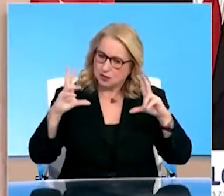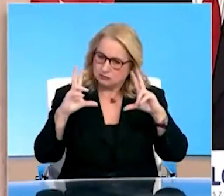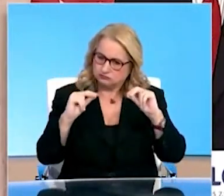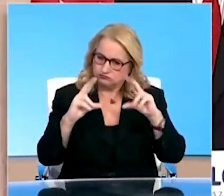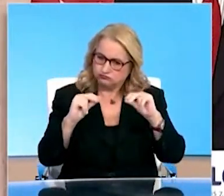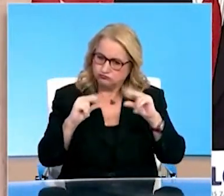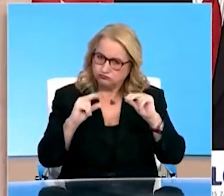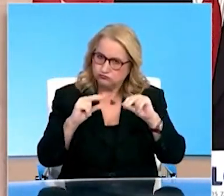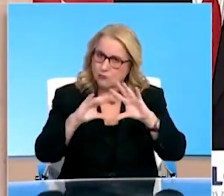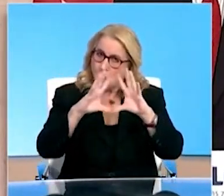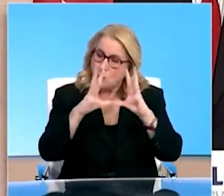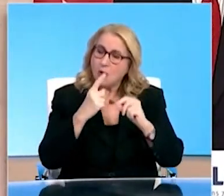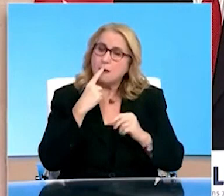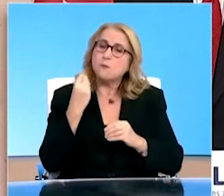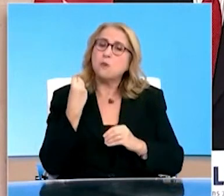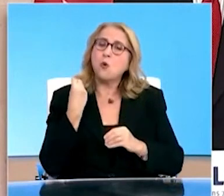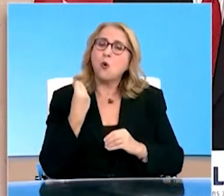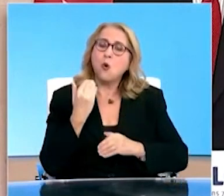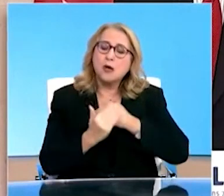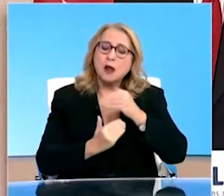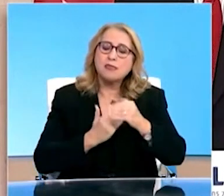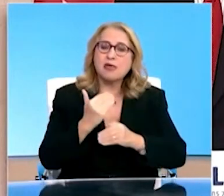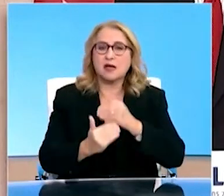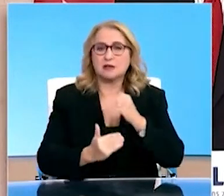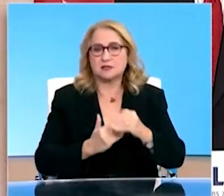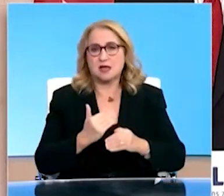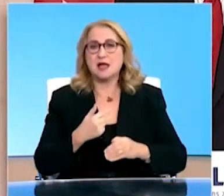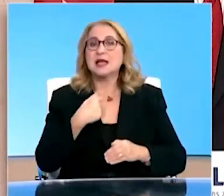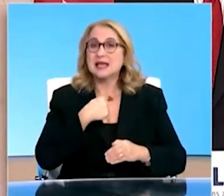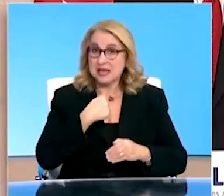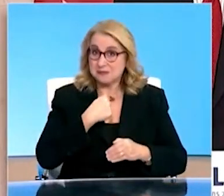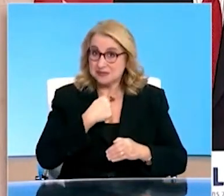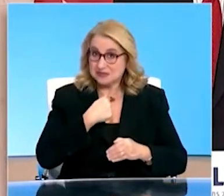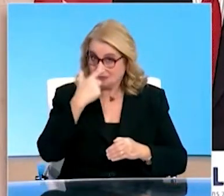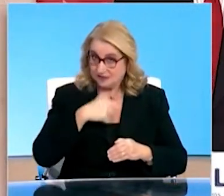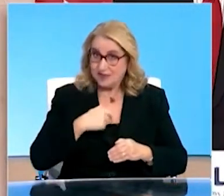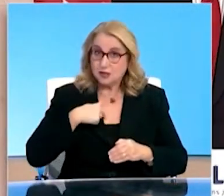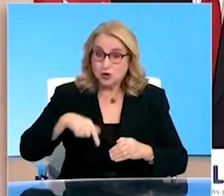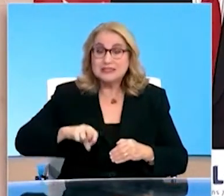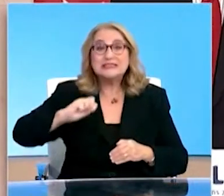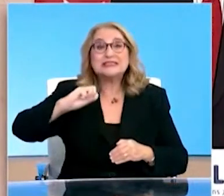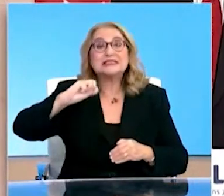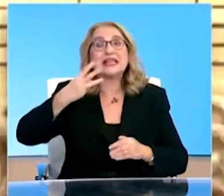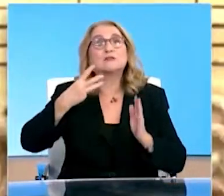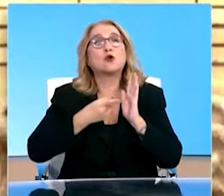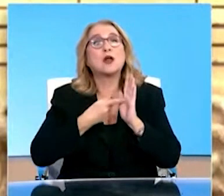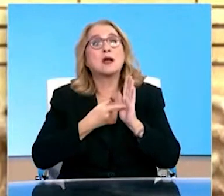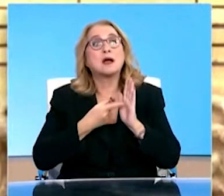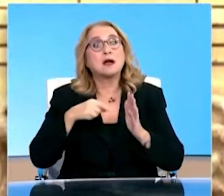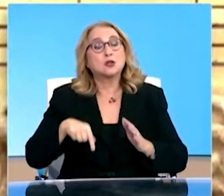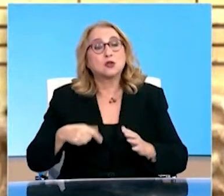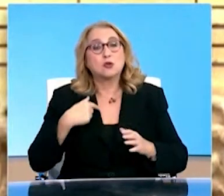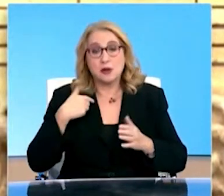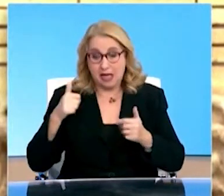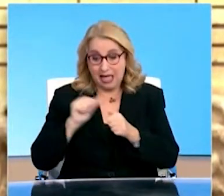σε ένα πολύ παραγωγικό κλίμα. Και εμείς οι ίδιοι, αγαπητέ μου Πρόεδρε, βρισκόμαστε για τρίτη φορά μέσα στους